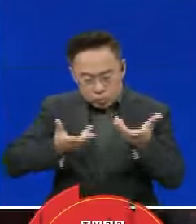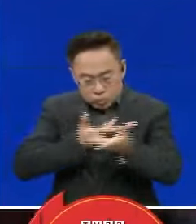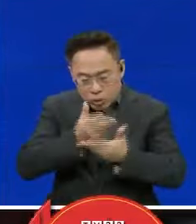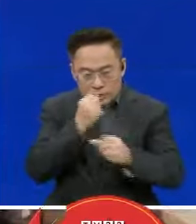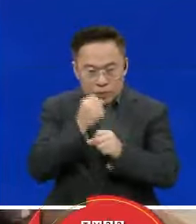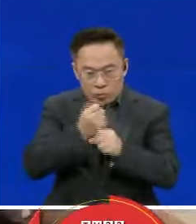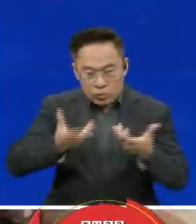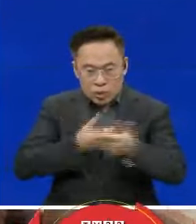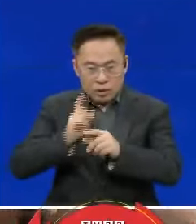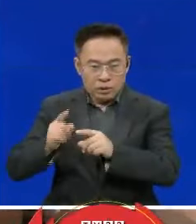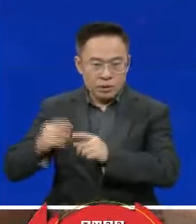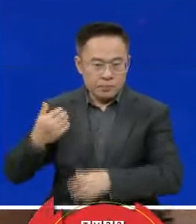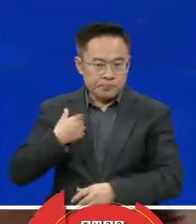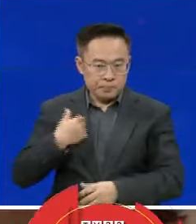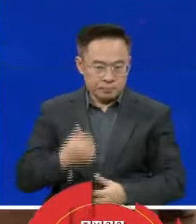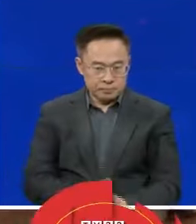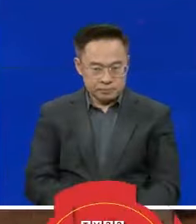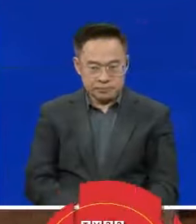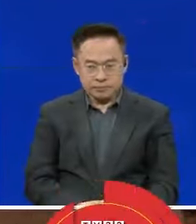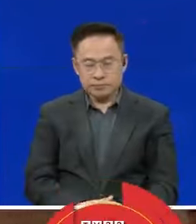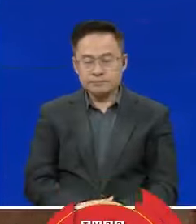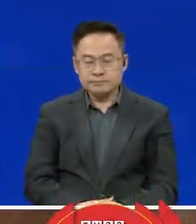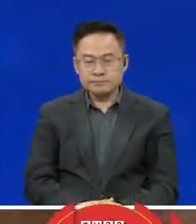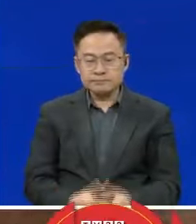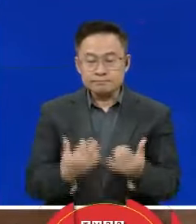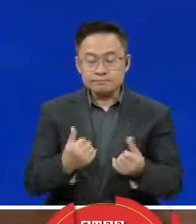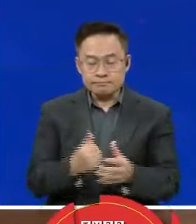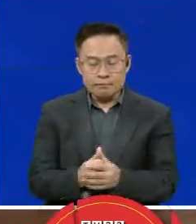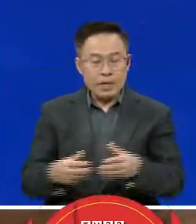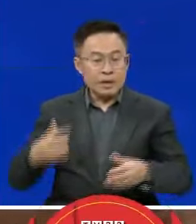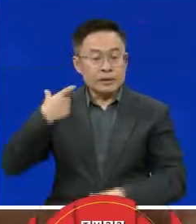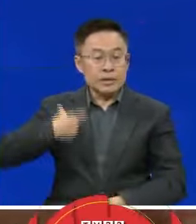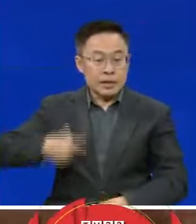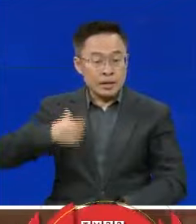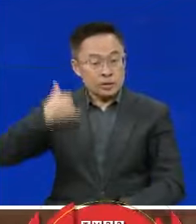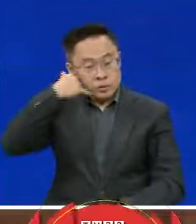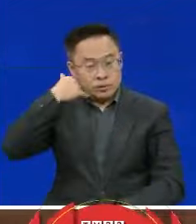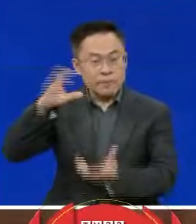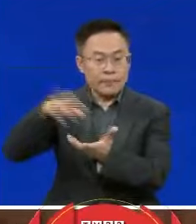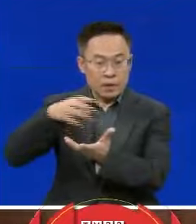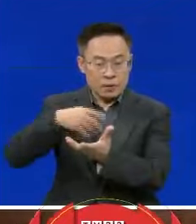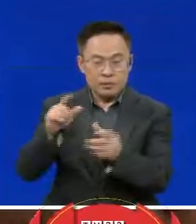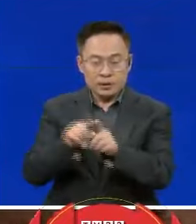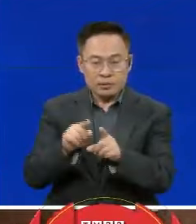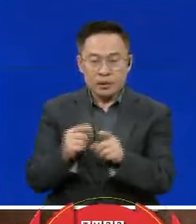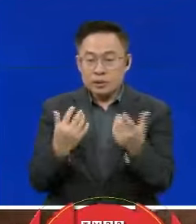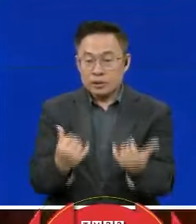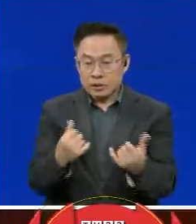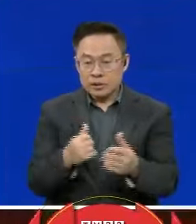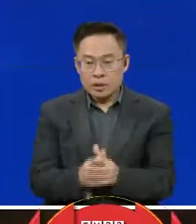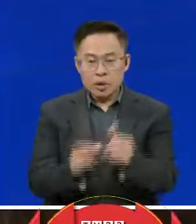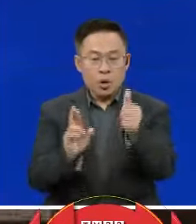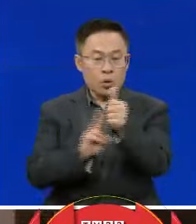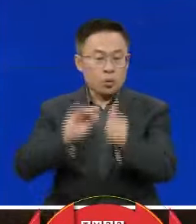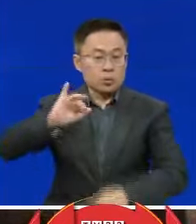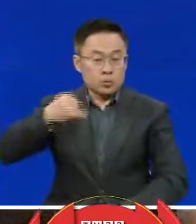เชื้อบ้านเกาะทนายความของพลตำรวจเอกสุรเชษฐ์เองเนี่ยก็ให้สัมภาษณ์ทางโทรศัพท์กับทีมข่าวเนชั่นกรณีที่บิ๊กโจ๊กไป